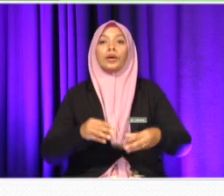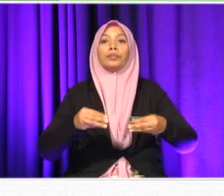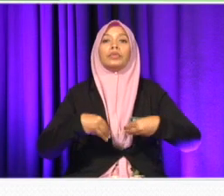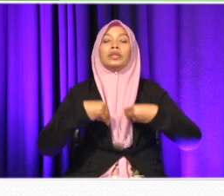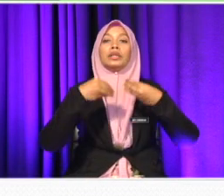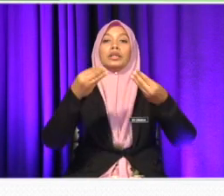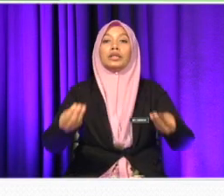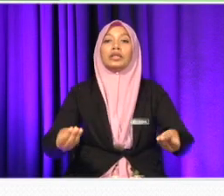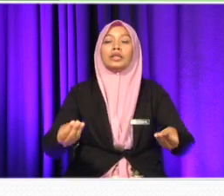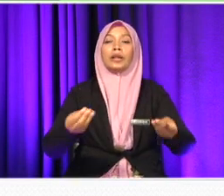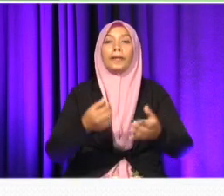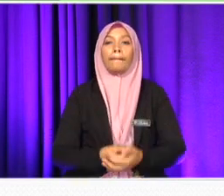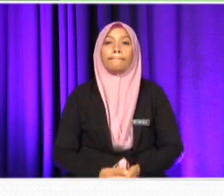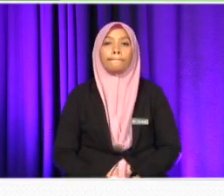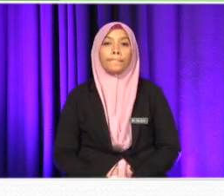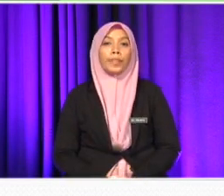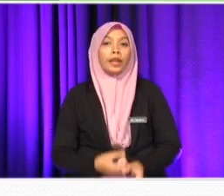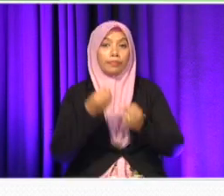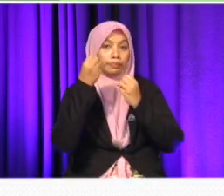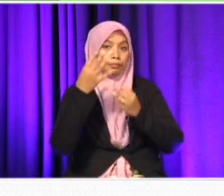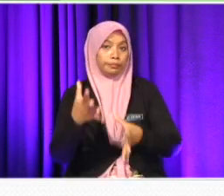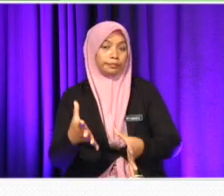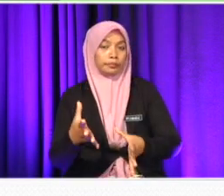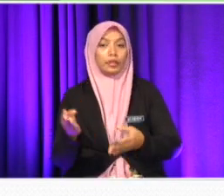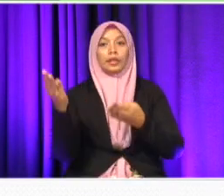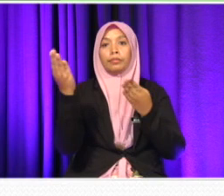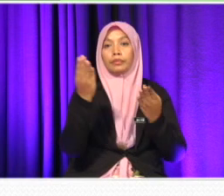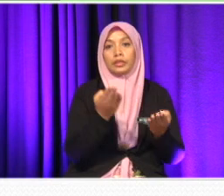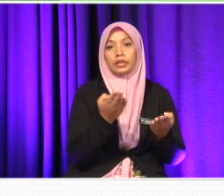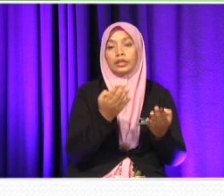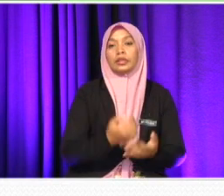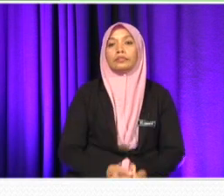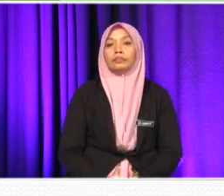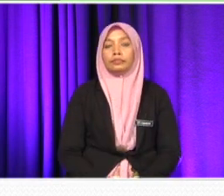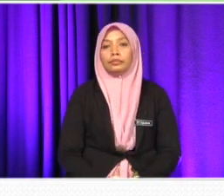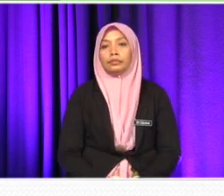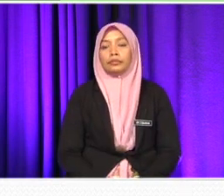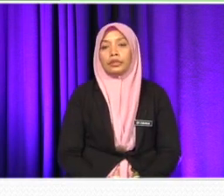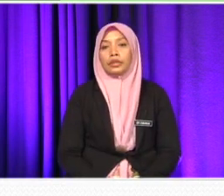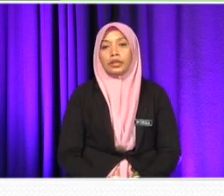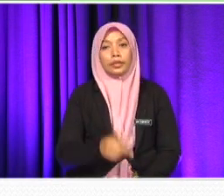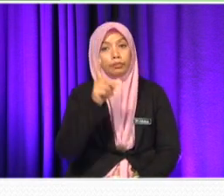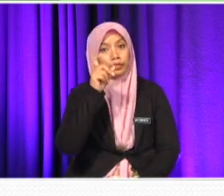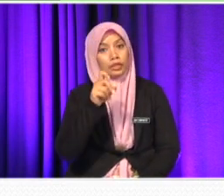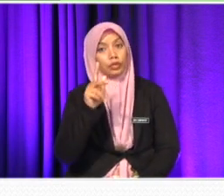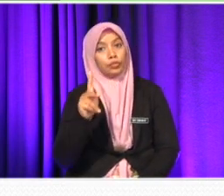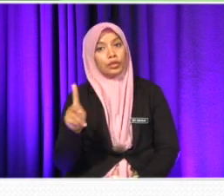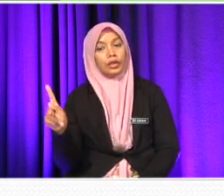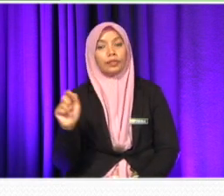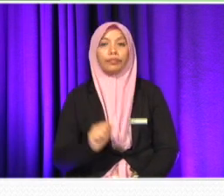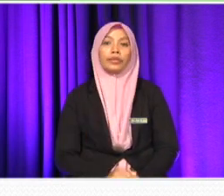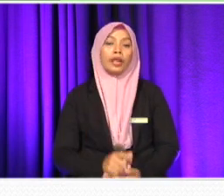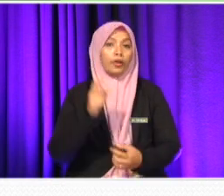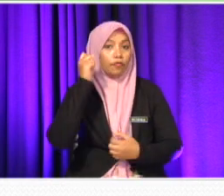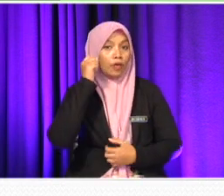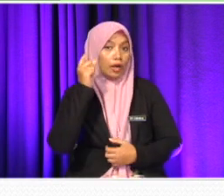keperluan pekerja pada jabatan semua manusia dan mite untuk merekrut pekerja yang diperlukan jadi